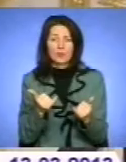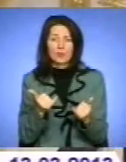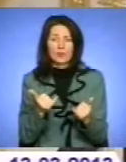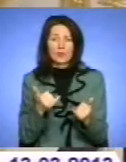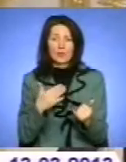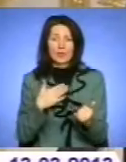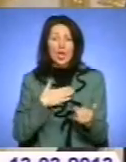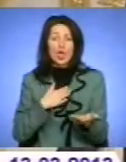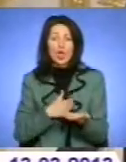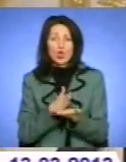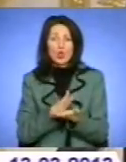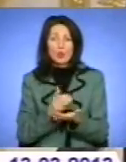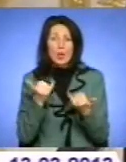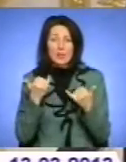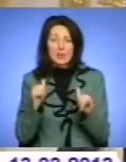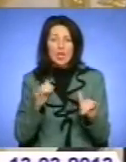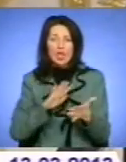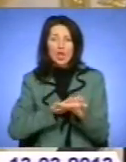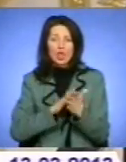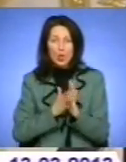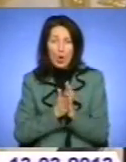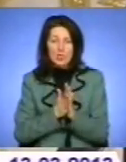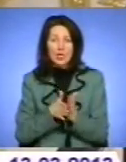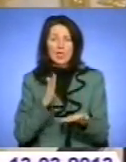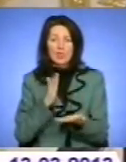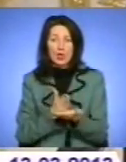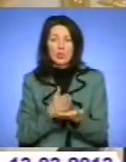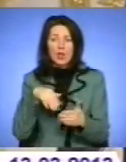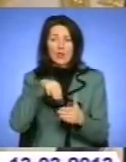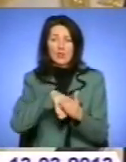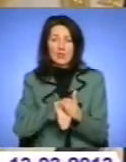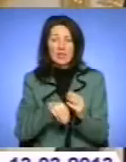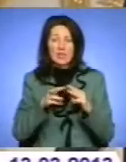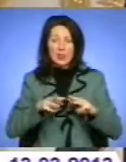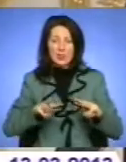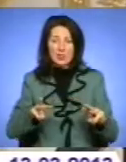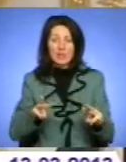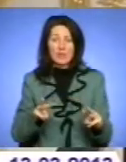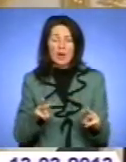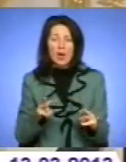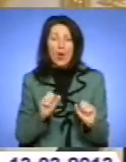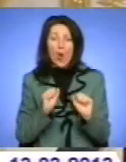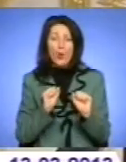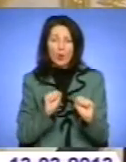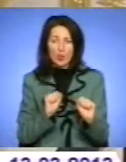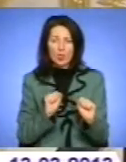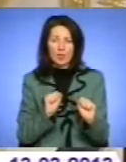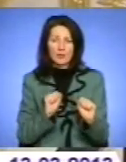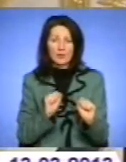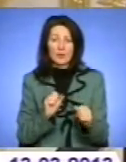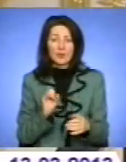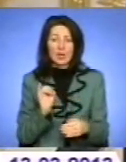нас служба надзвичайних ситуацій знаходиться в складі Міністерства оборони. І